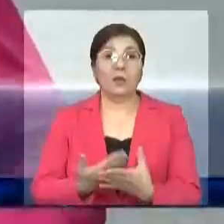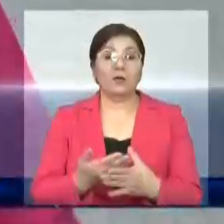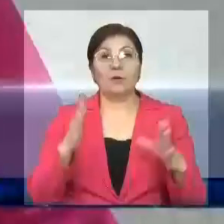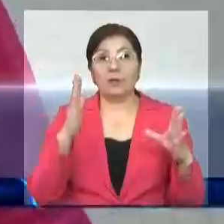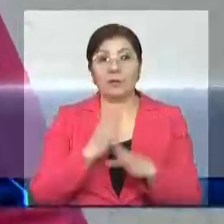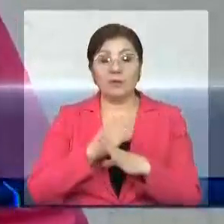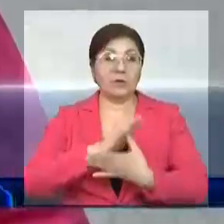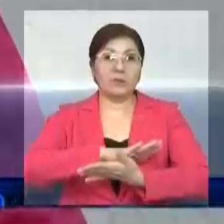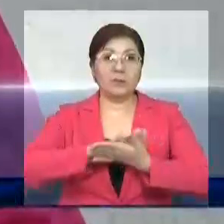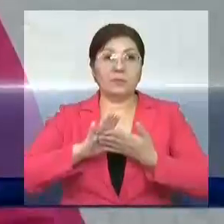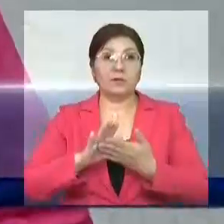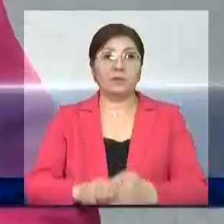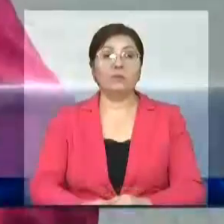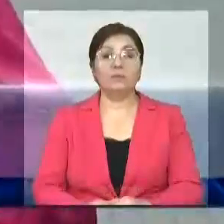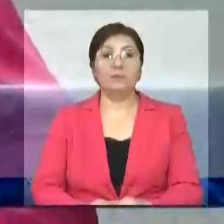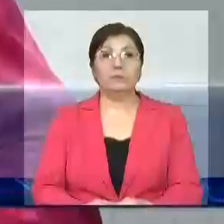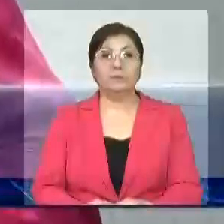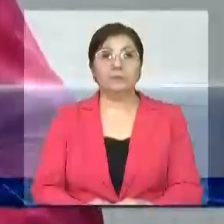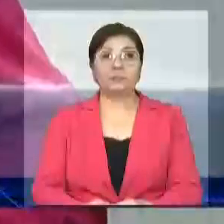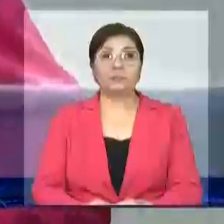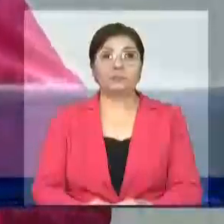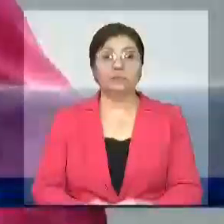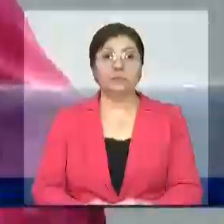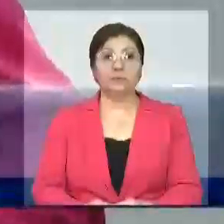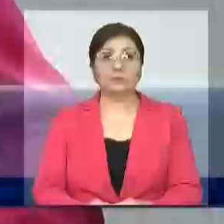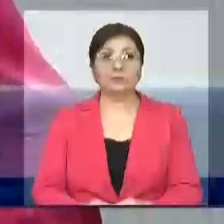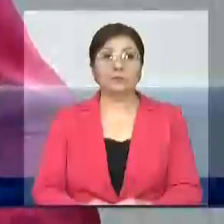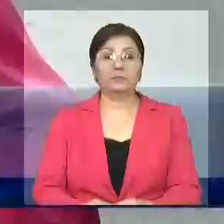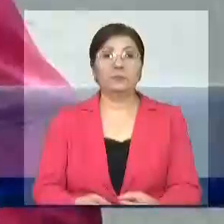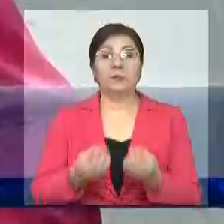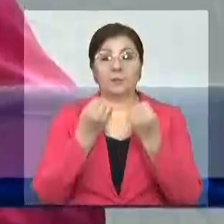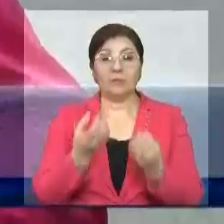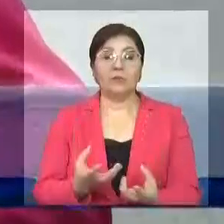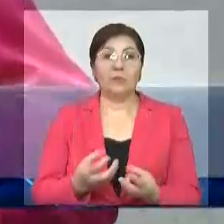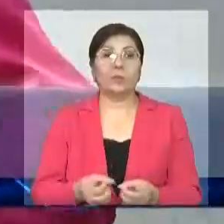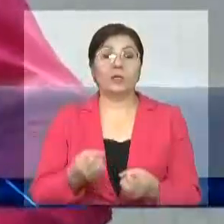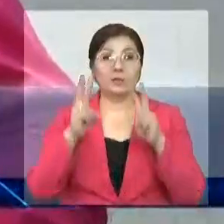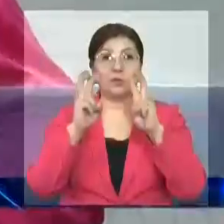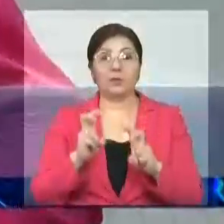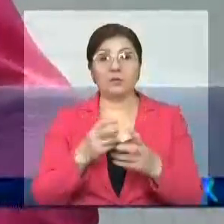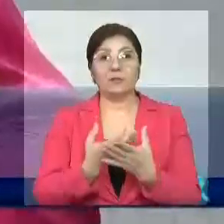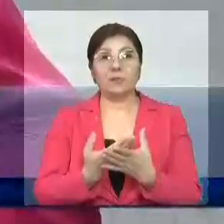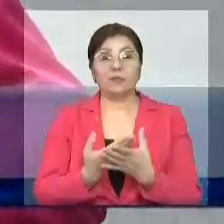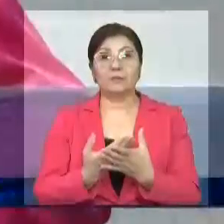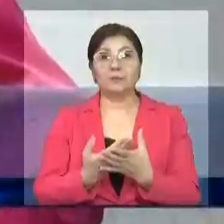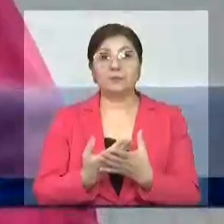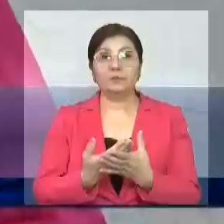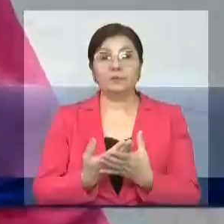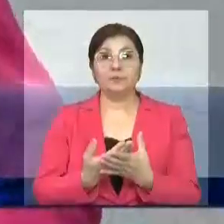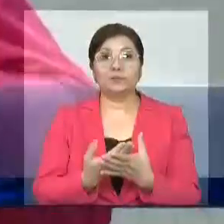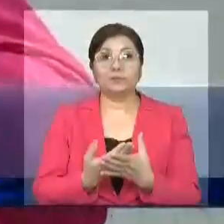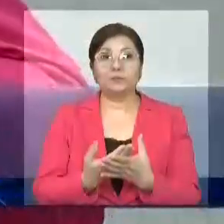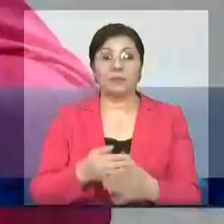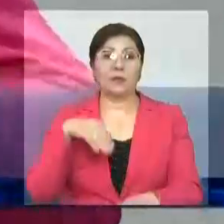добром, эта земля. В общем, простой лозунг для первоклашек, будем так говорить, можно в школах.